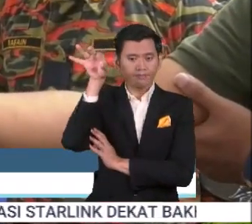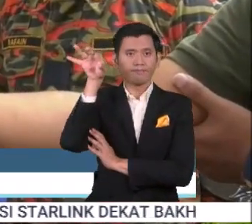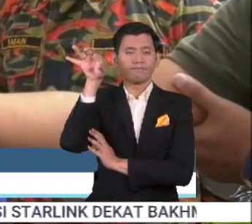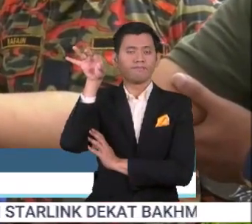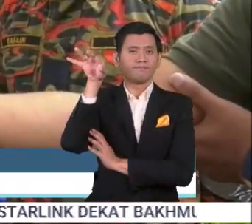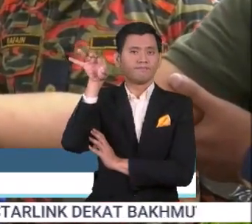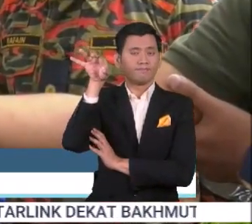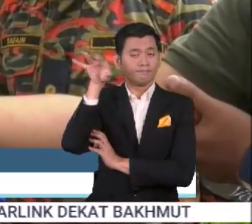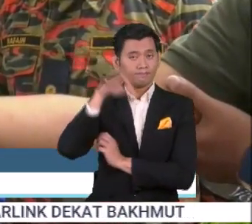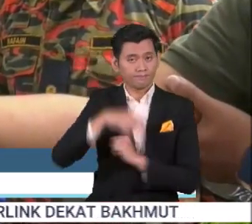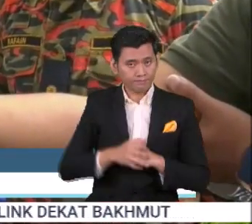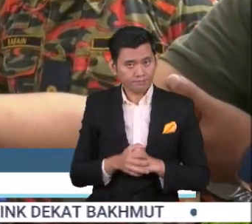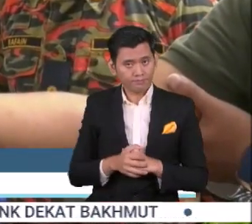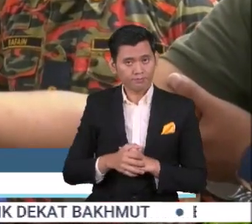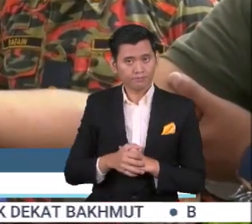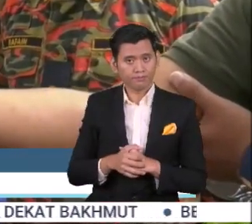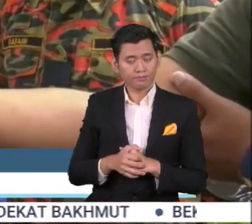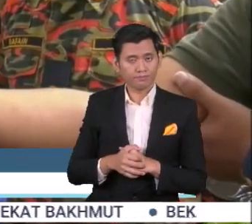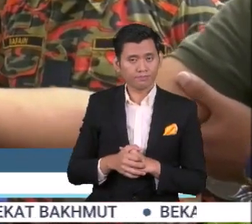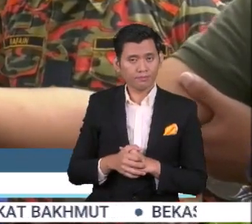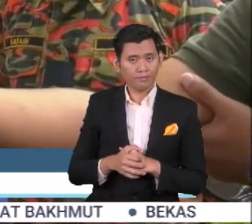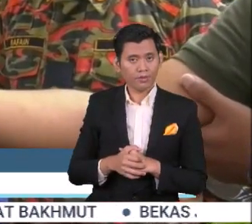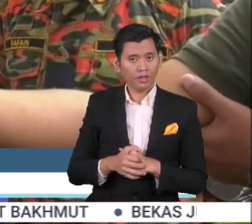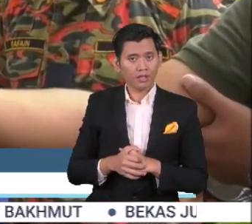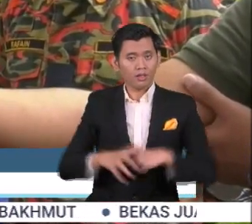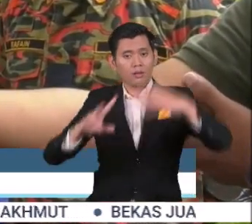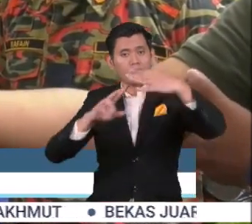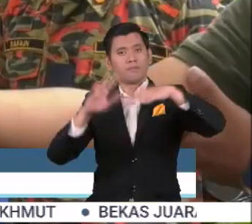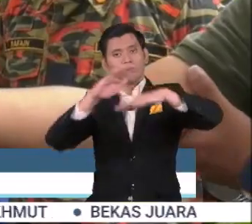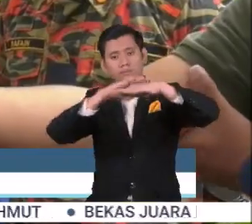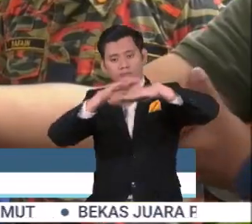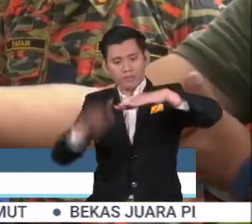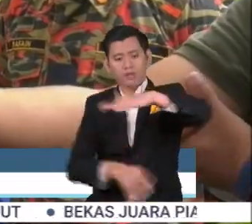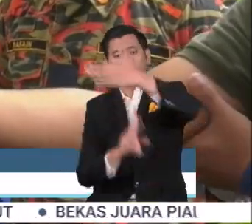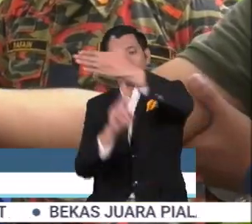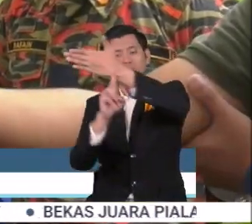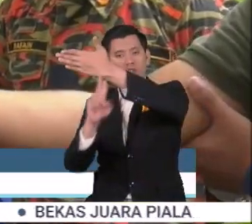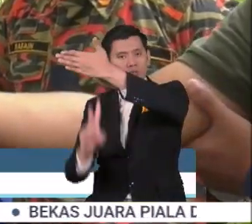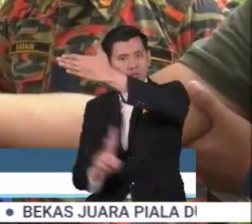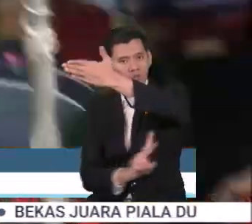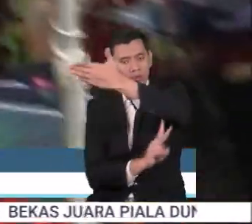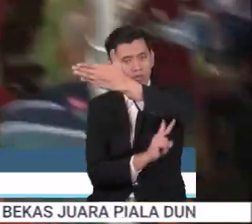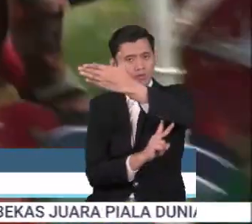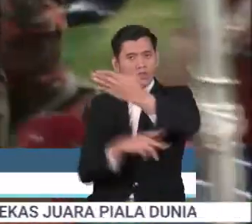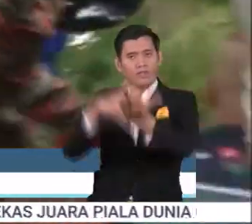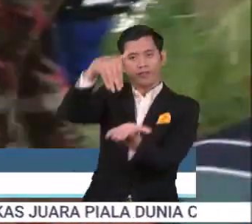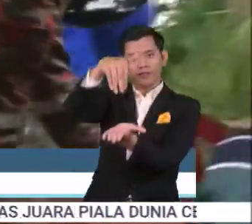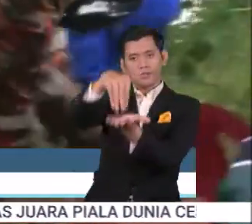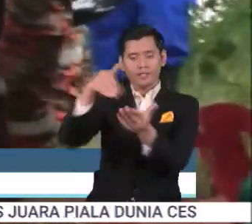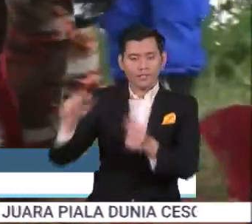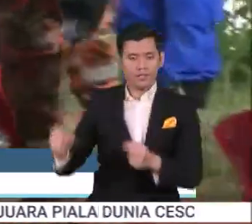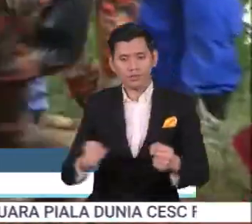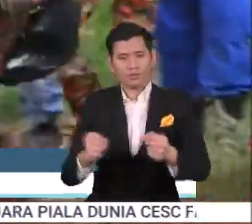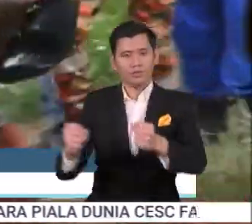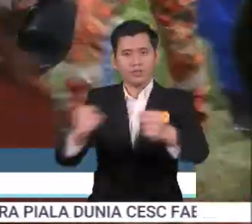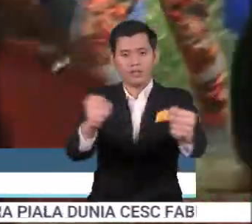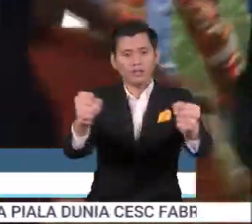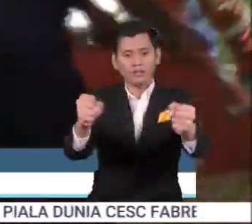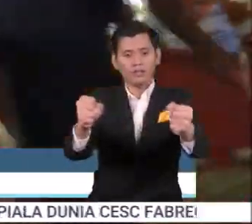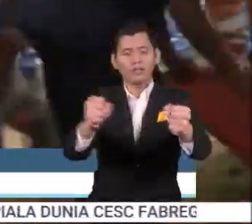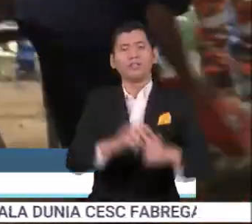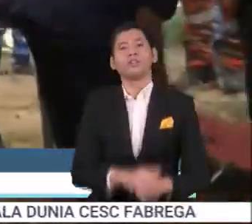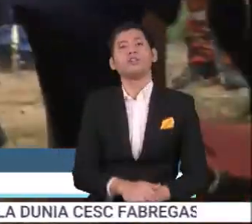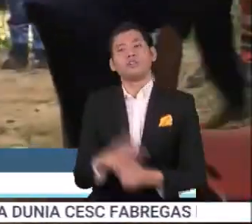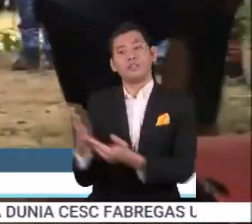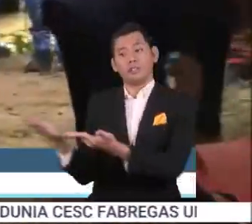a di bawah jambatan di bahagian tengah-tengah Sungai Mik mangsa